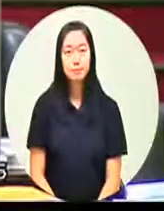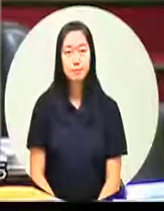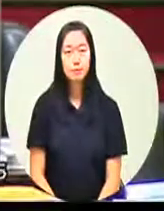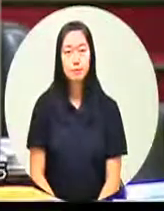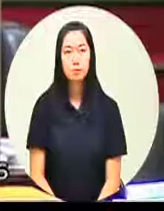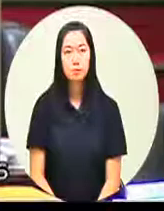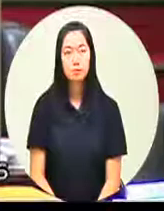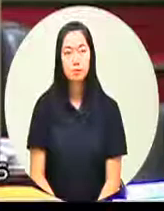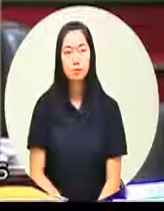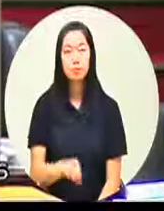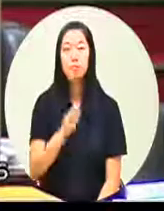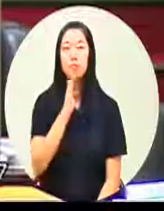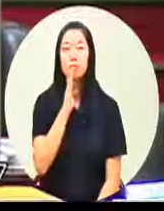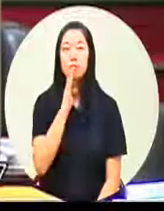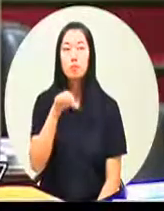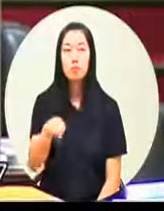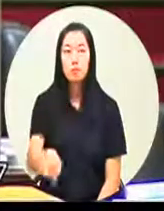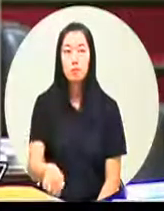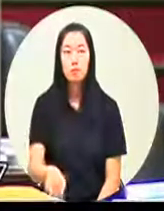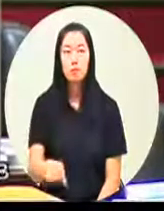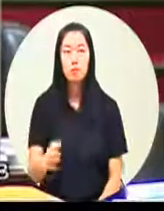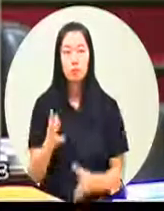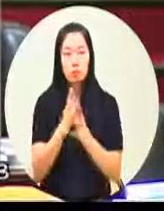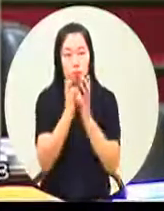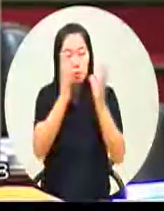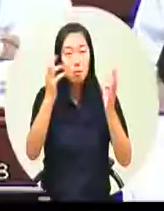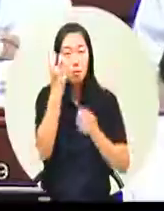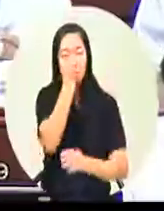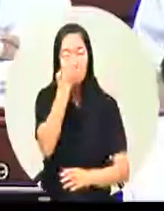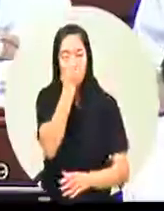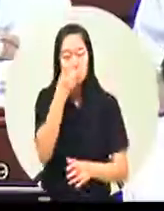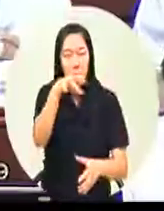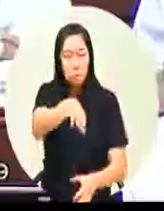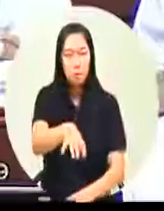那个是贸管处，贸管处办的。